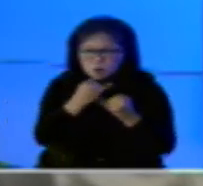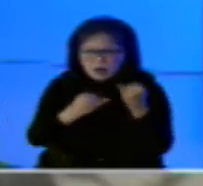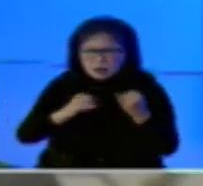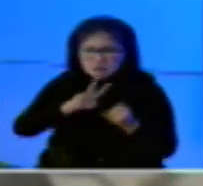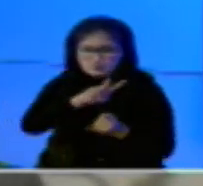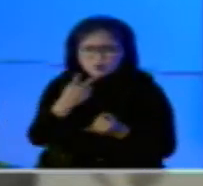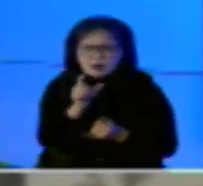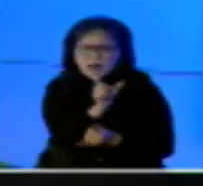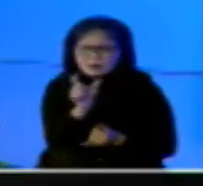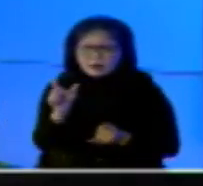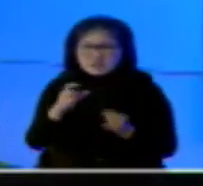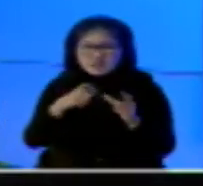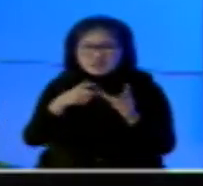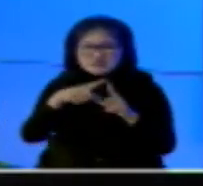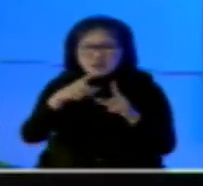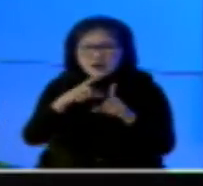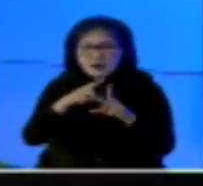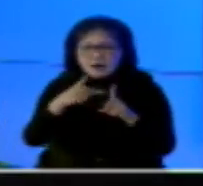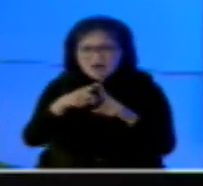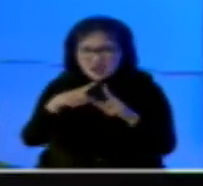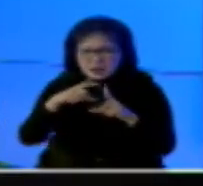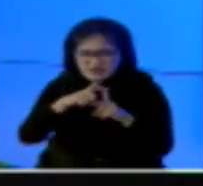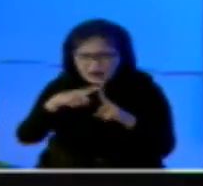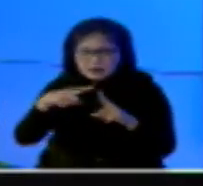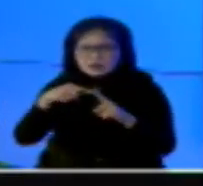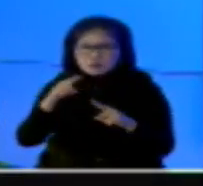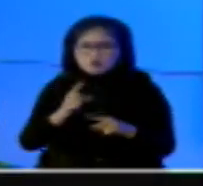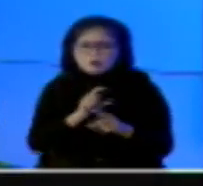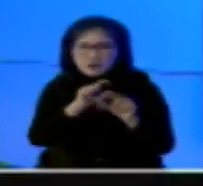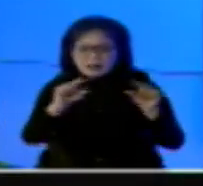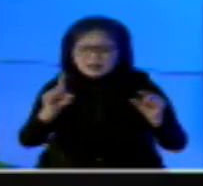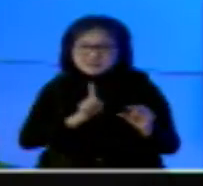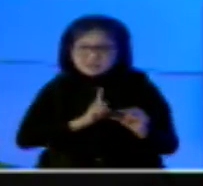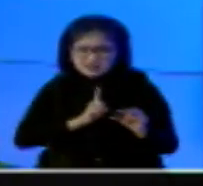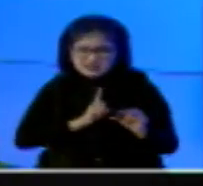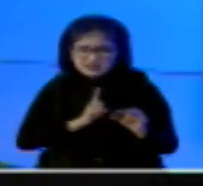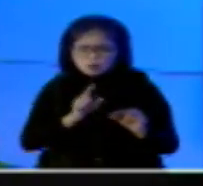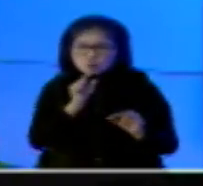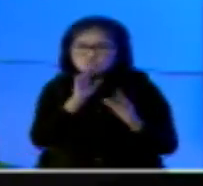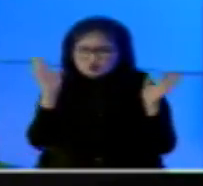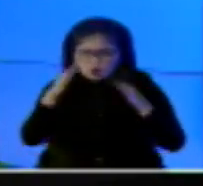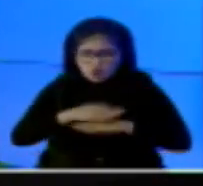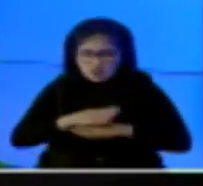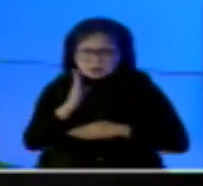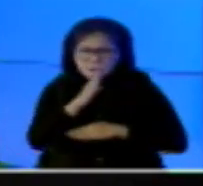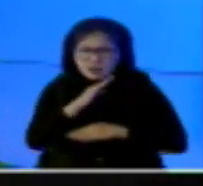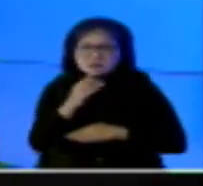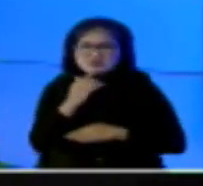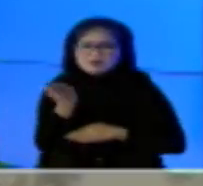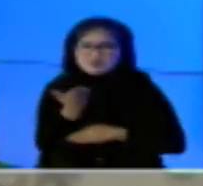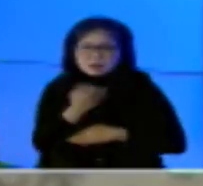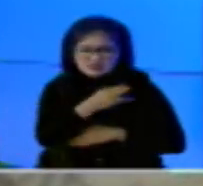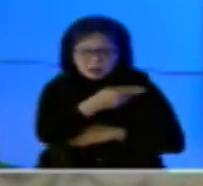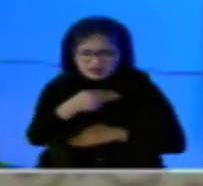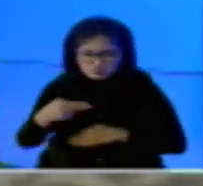namanya. Para pengikut Nasrudin mengaku bahwa mereka diperintahkan untuk menjalankan sholat dengan bacaan bahasa Indonesia. Nasrudin